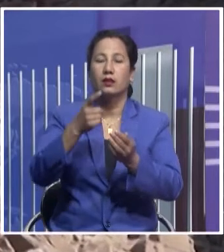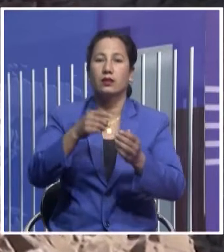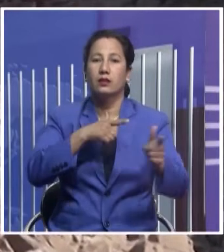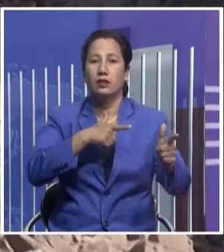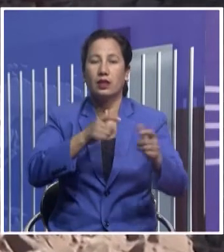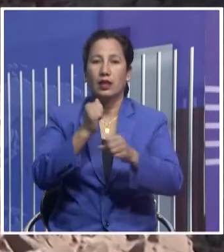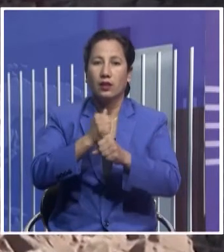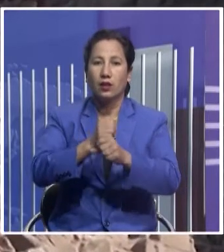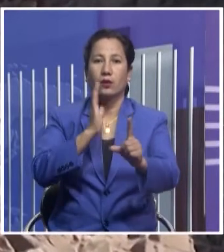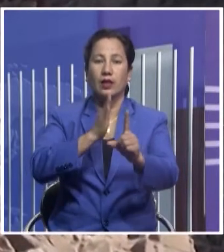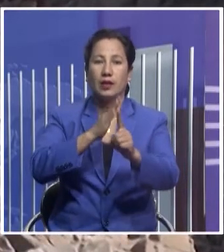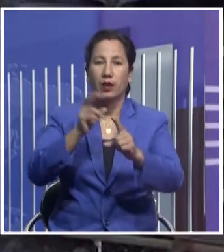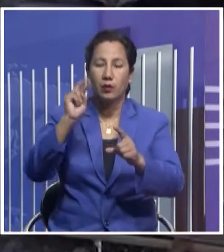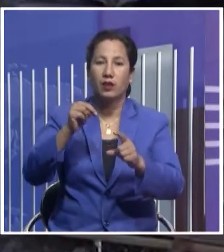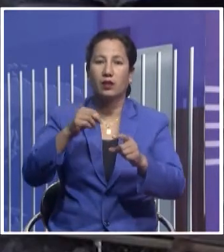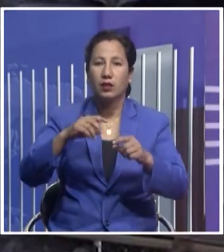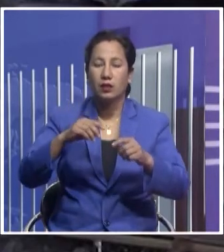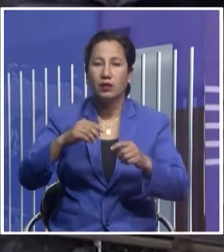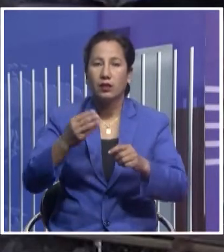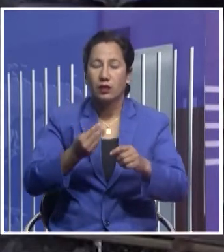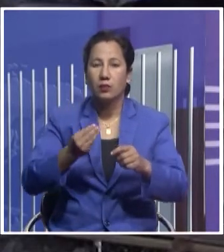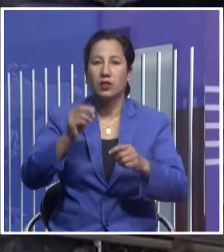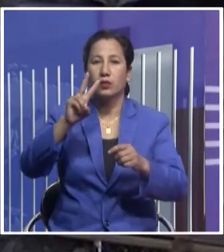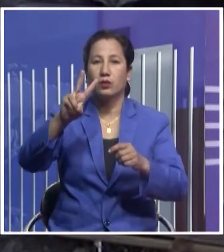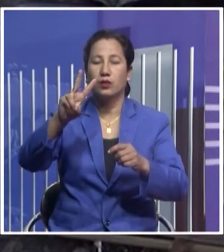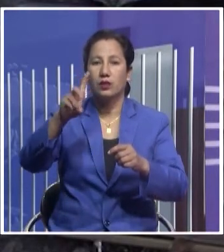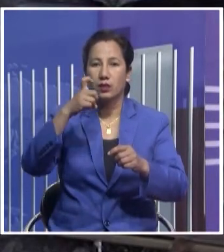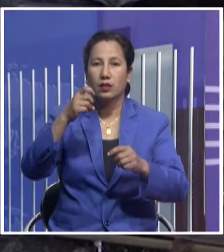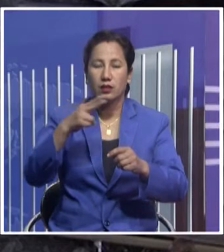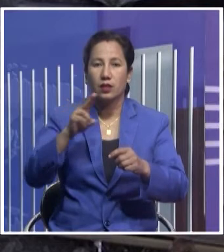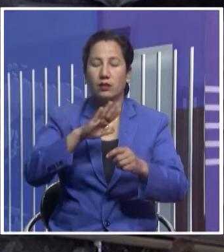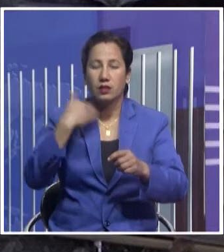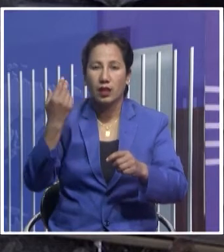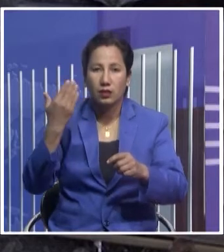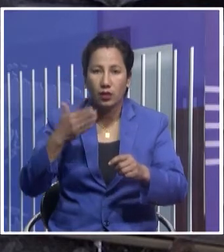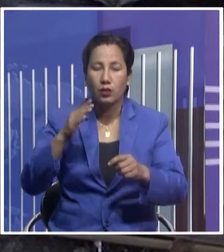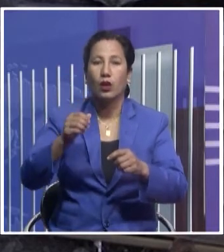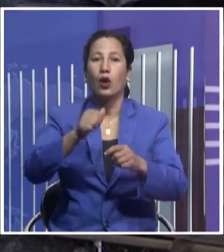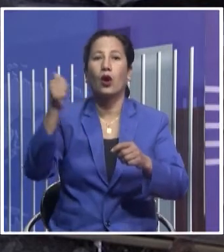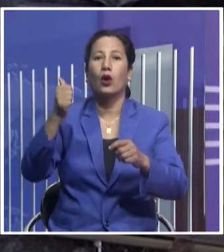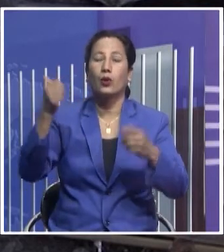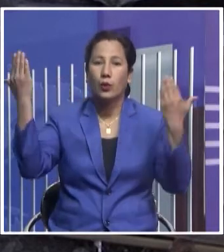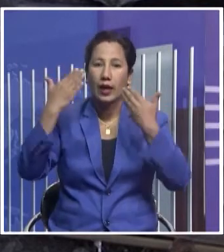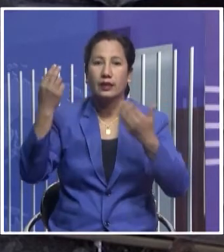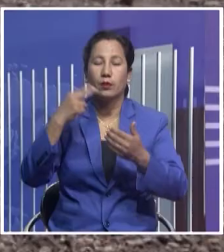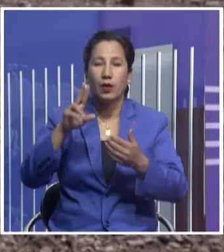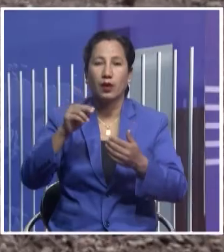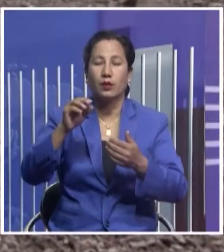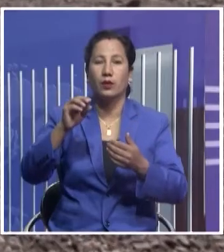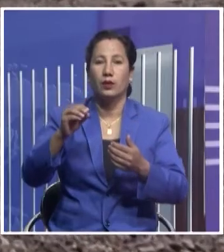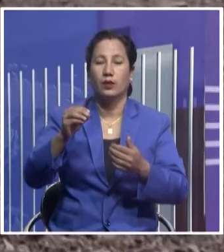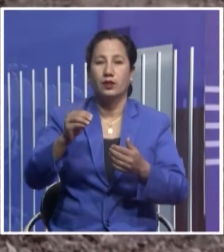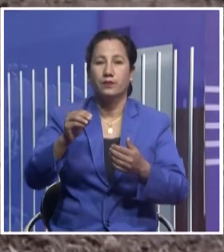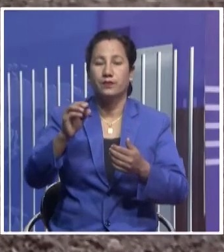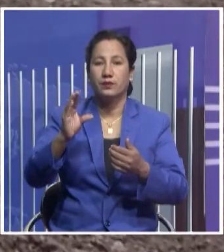सेनाले गरेको कारवाहीमा परेर कम्तीमा पनि 200 जनाको ज्यान गएको र अरू कैयौँ घाइते भएको यमनको